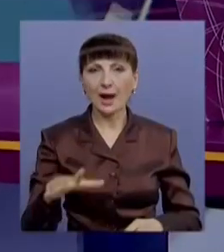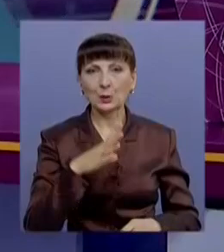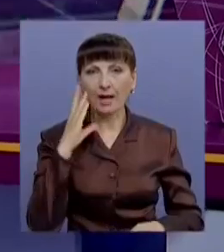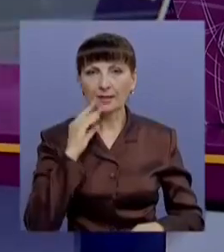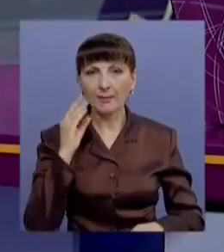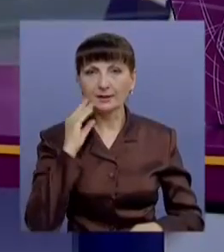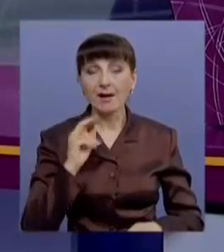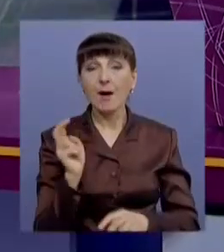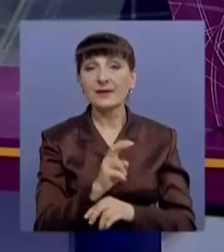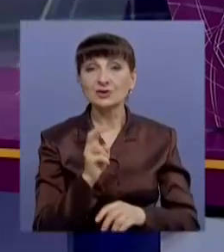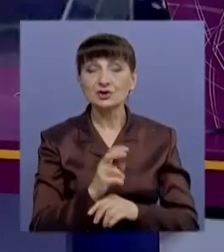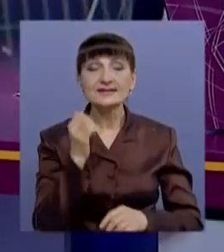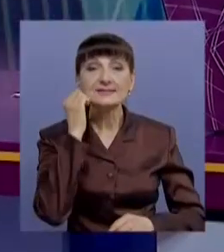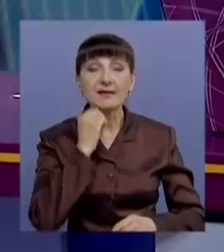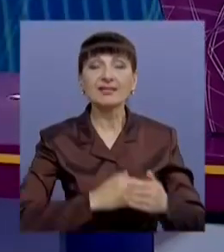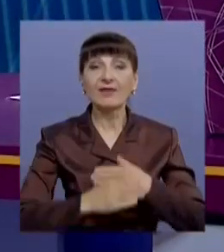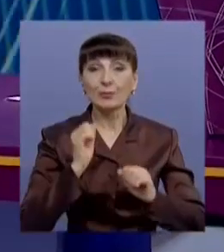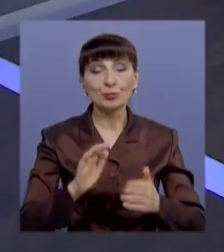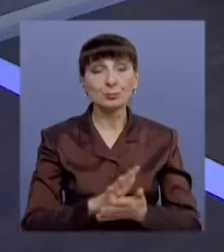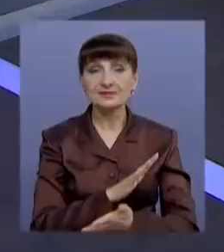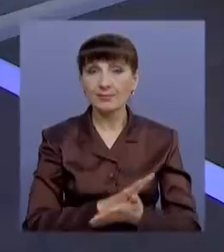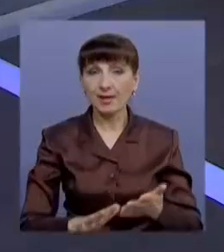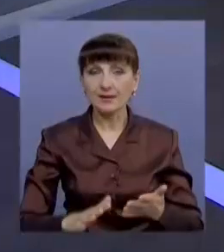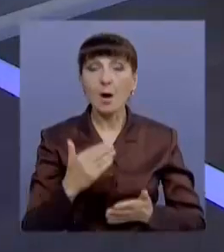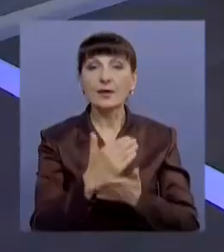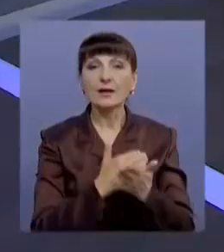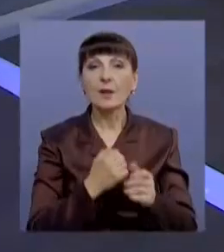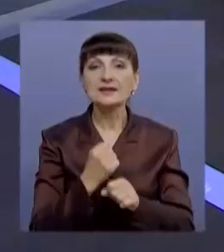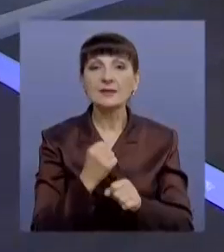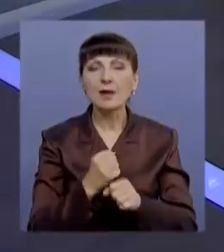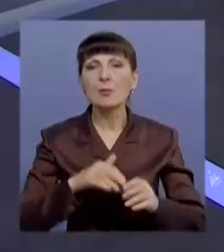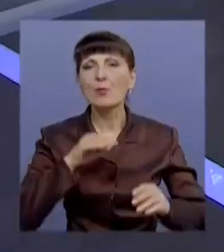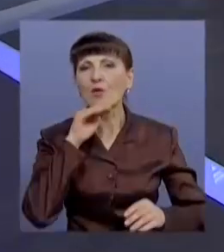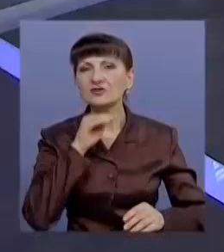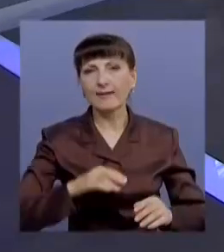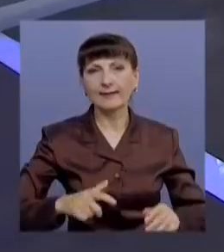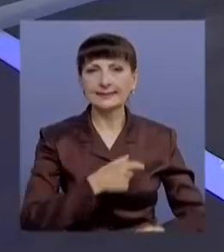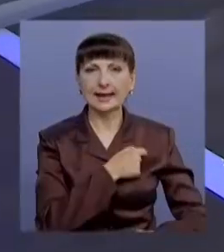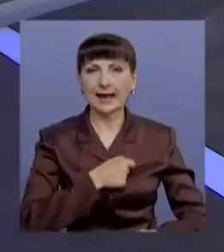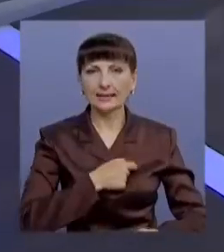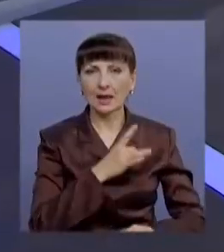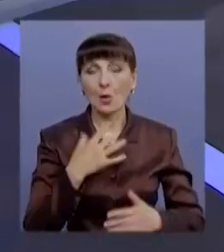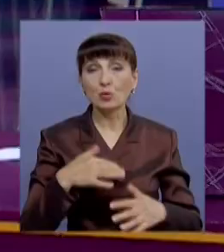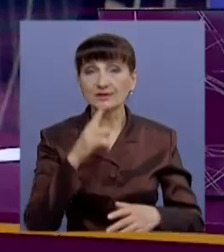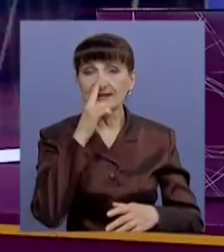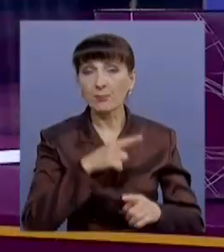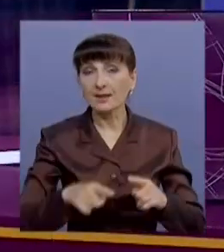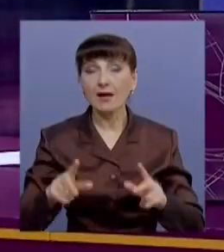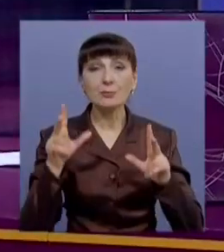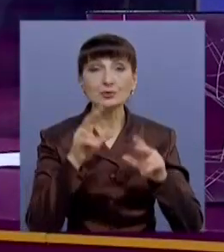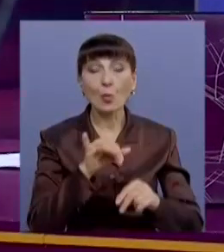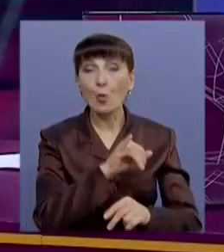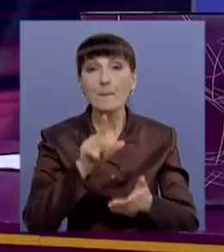Алматы. Посещать его старики-инвалиды могут бесплатно. Программу разрабатывают профессиональные тренеры. Уже за месяц, обещают они,